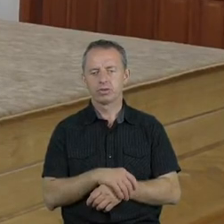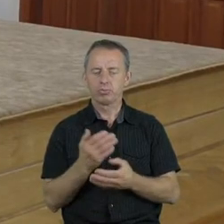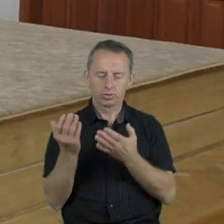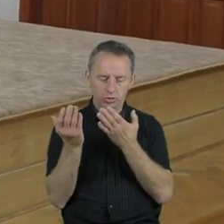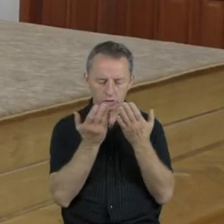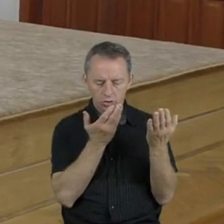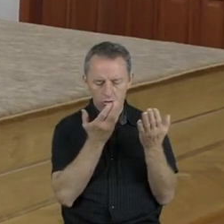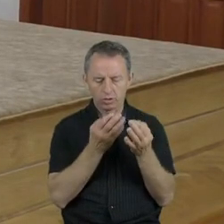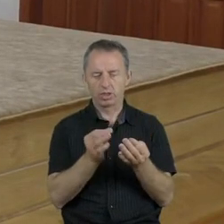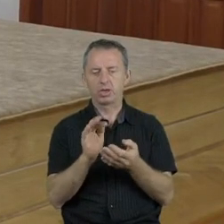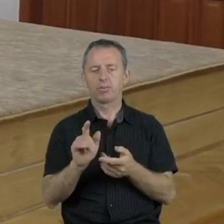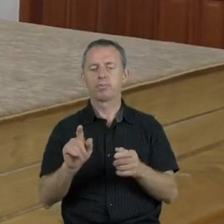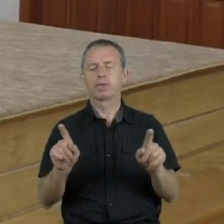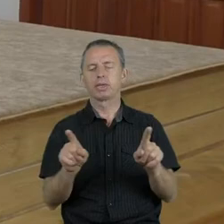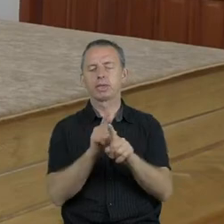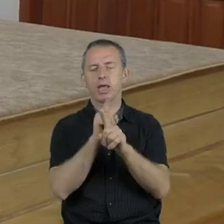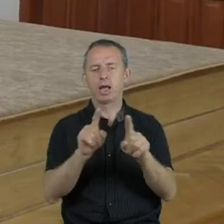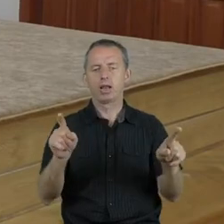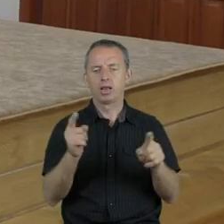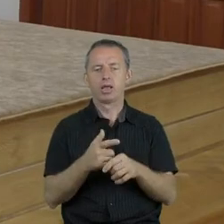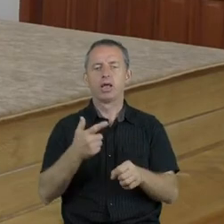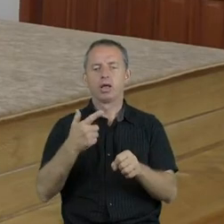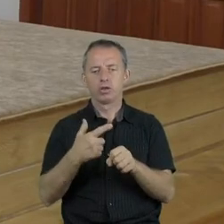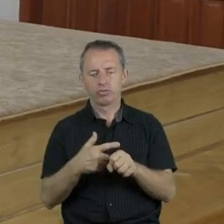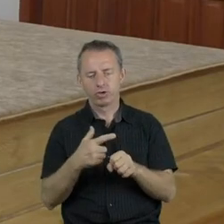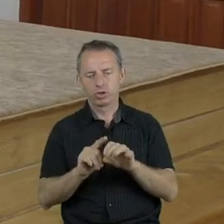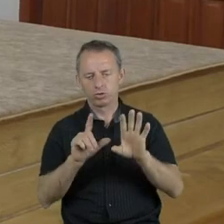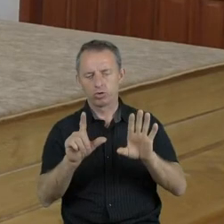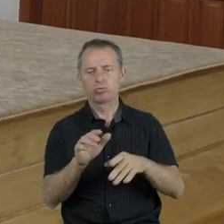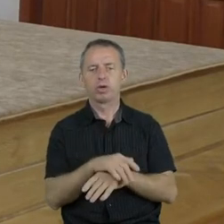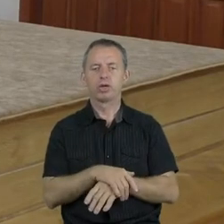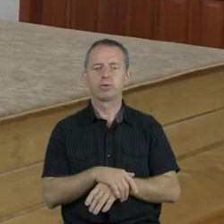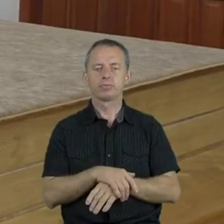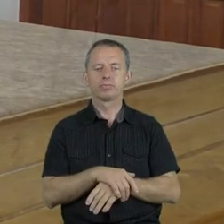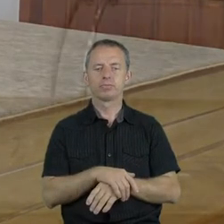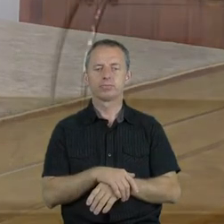Przeczytam teraz psalm 27